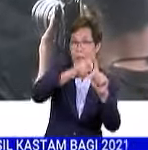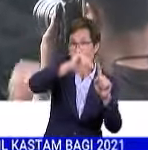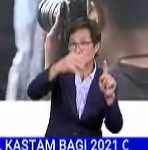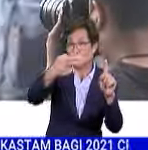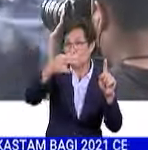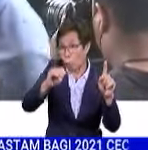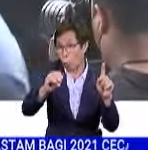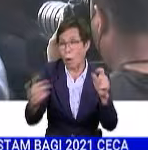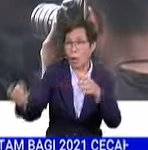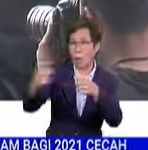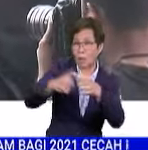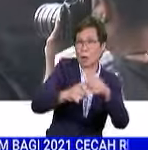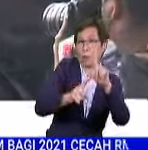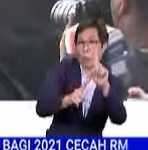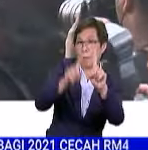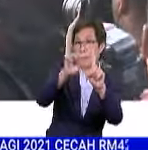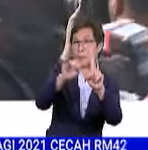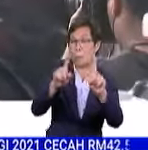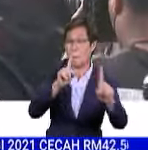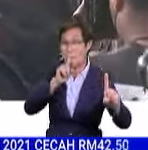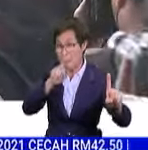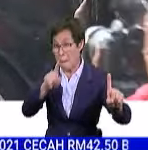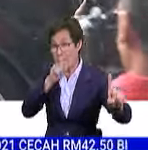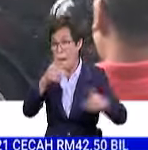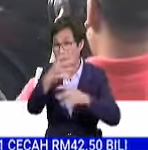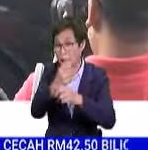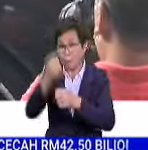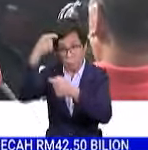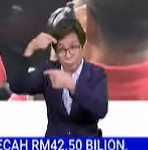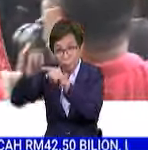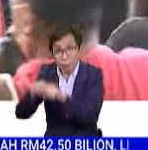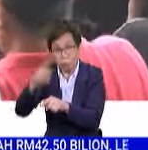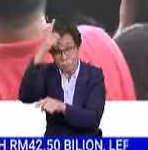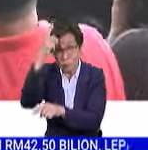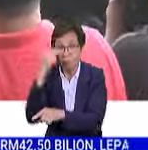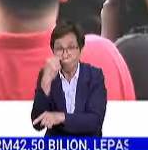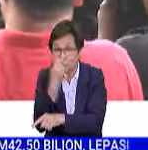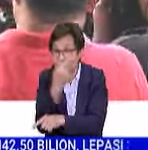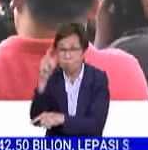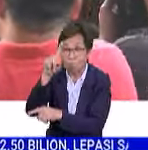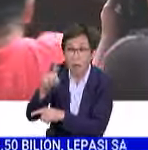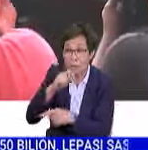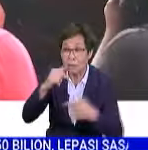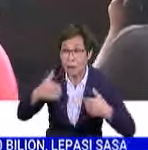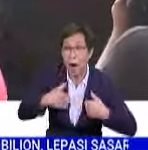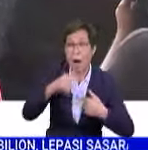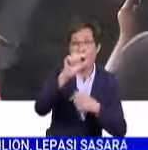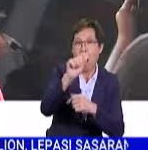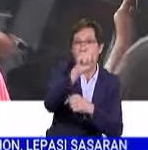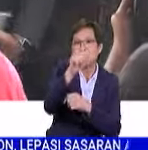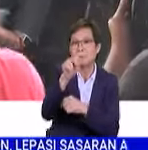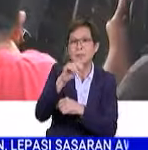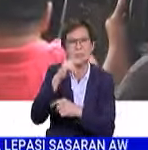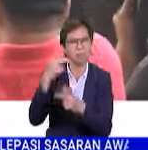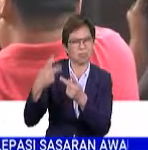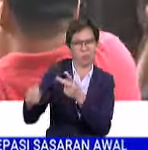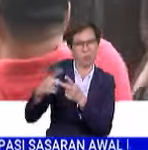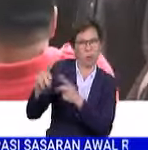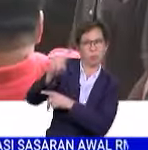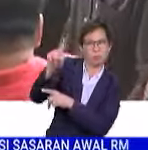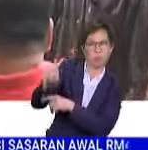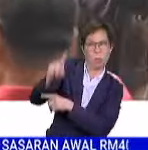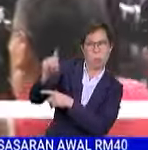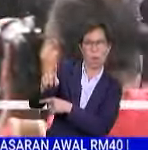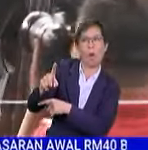Joe Loh berkaitan 1MDB benar-benar mendapat restu daripada Datuk Seri Najib. Azmi berkata adalah tidak sesuai untuk mengajukan